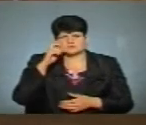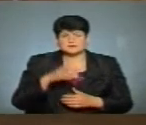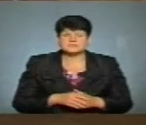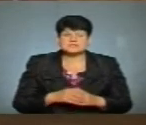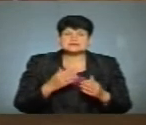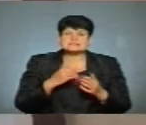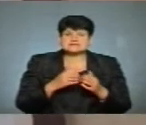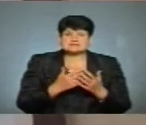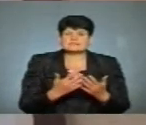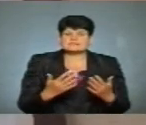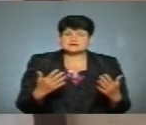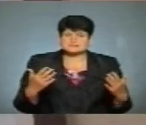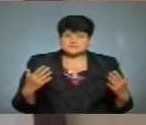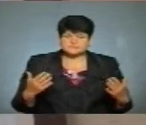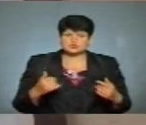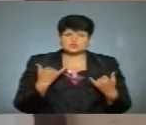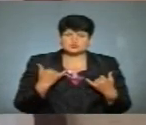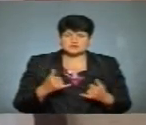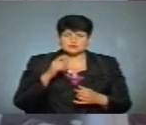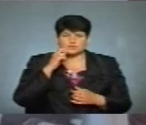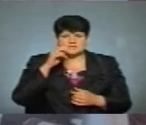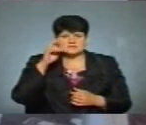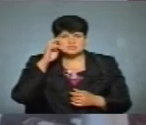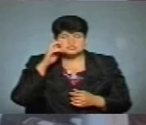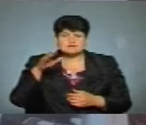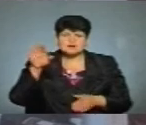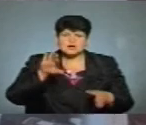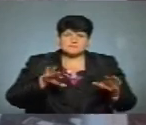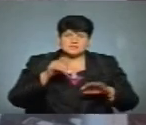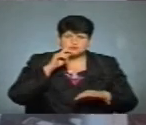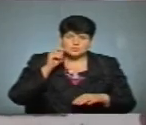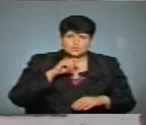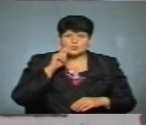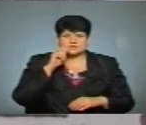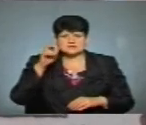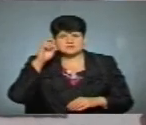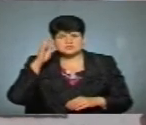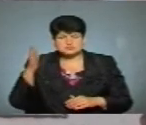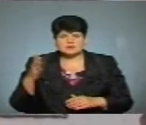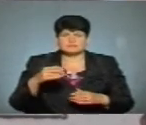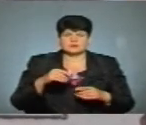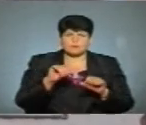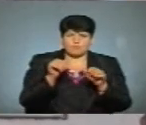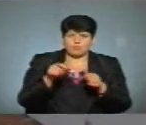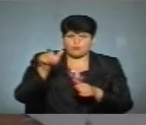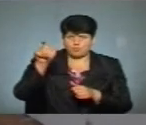Серед виставкових стендів – сучасна українська державність, Карпатська Україна, українська державність, постаті